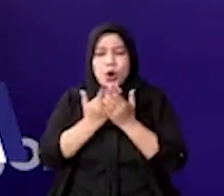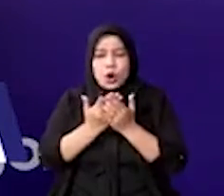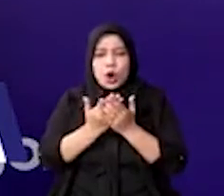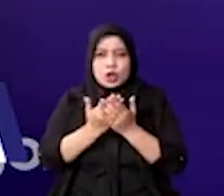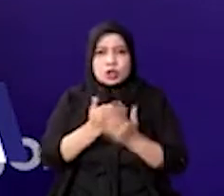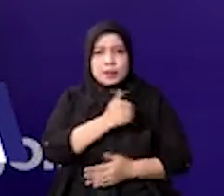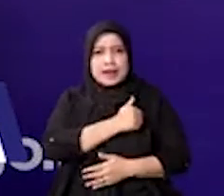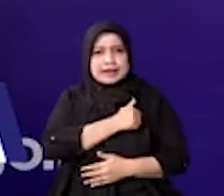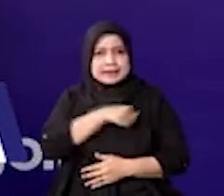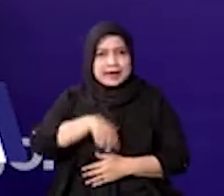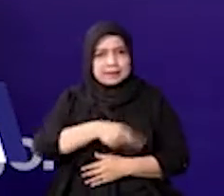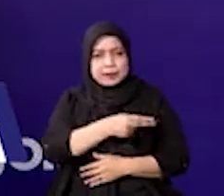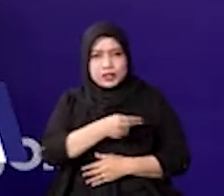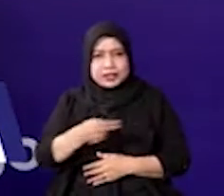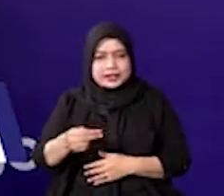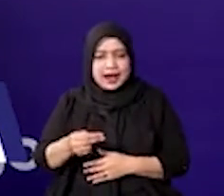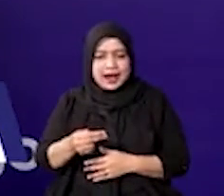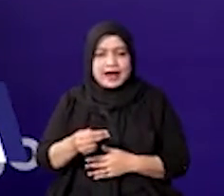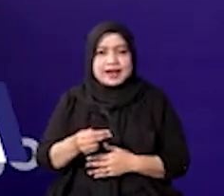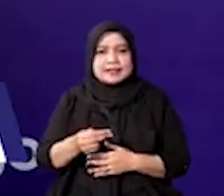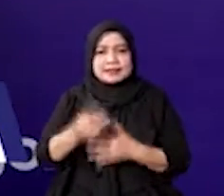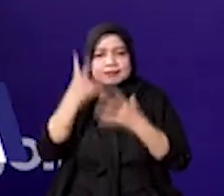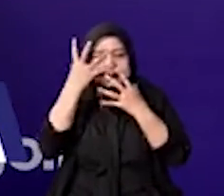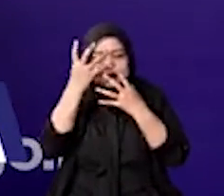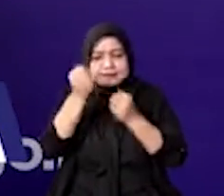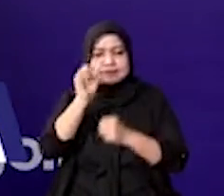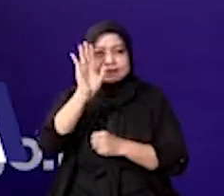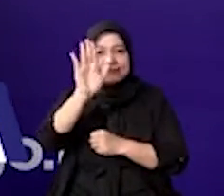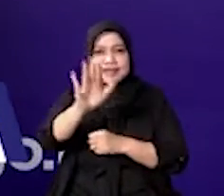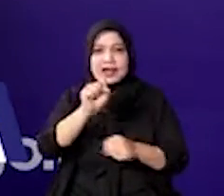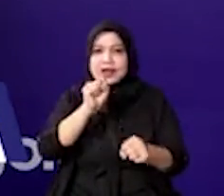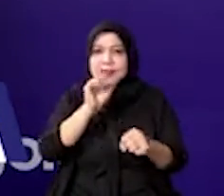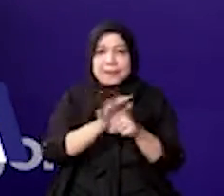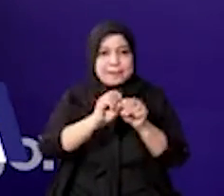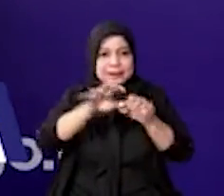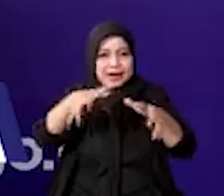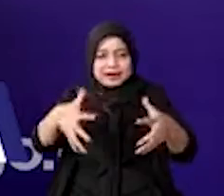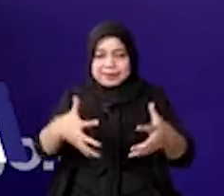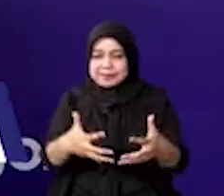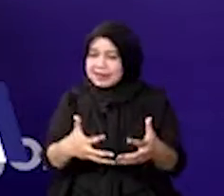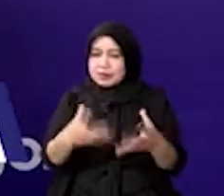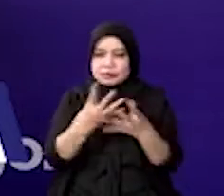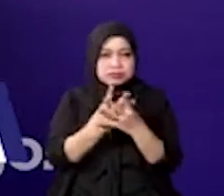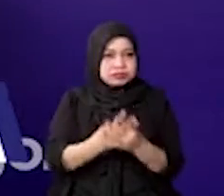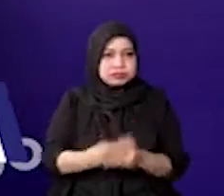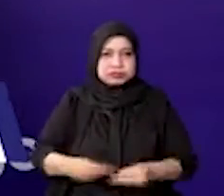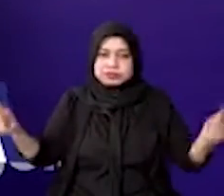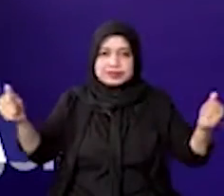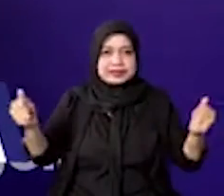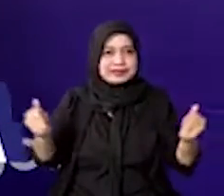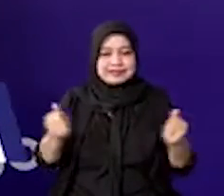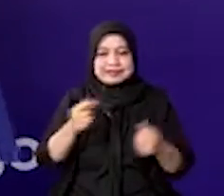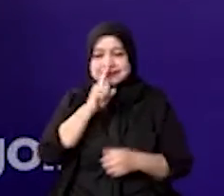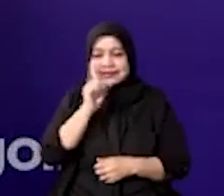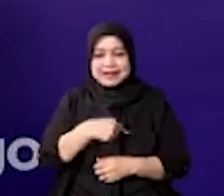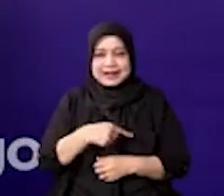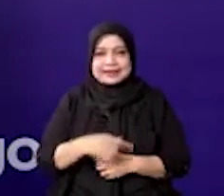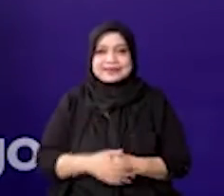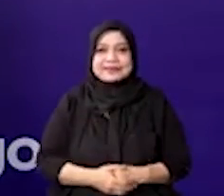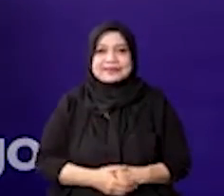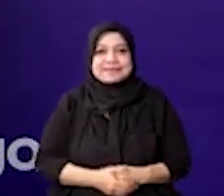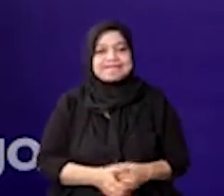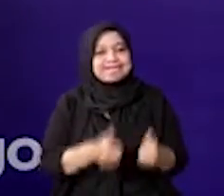bangsa ini agar pandemi ini secepatnya hengkang dari